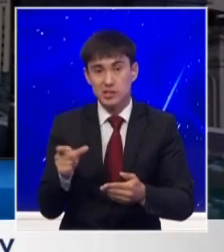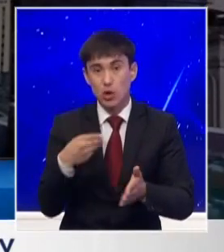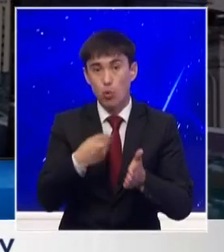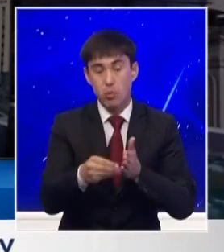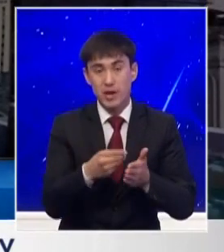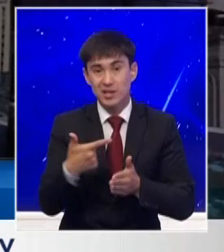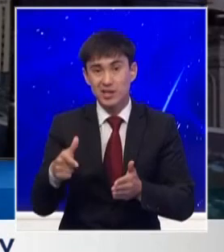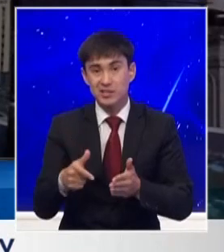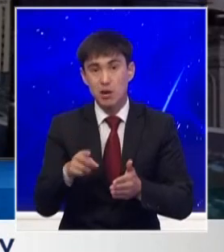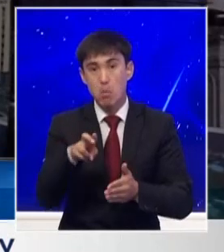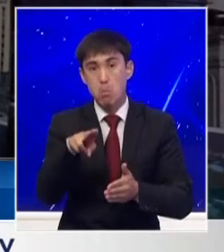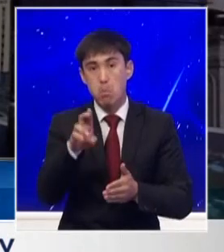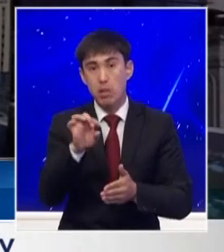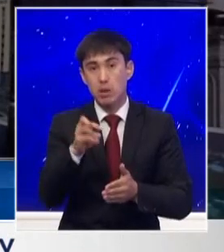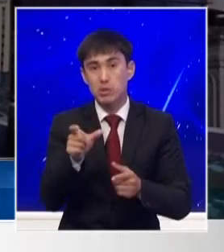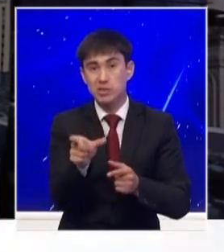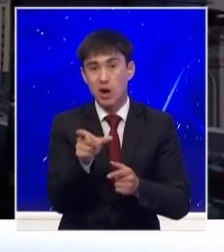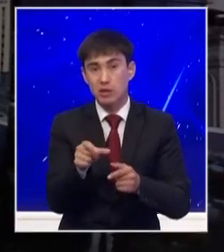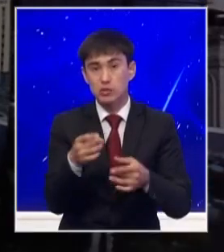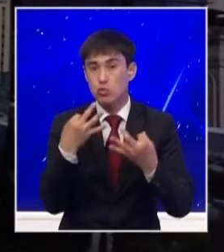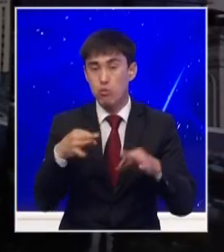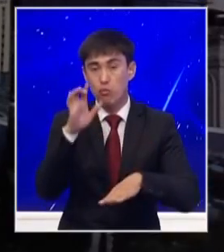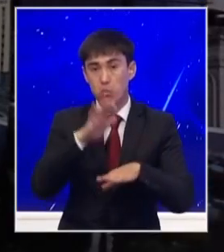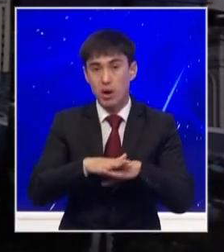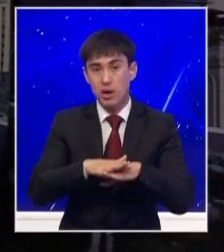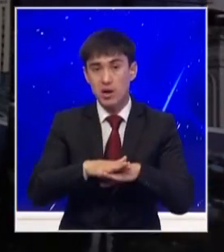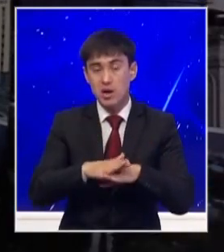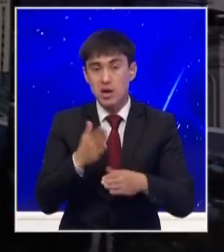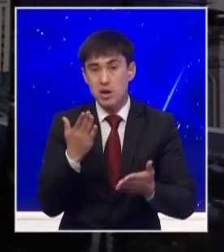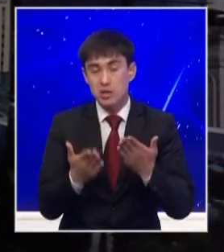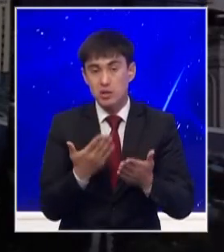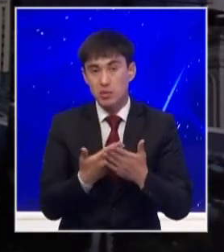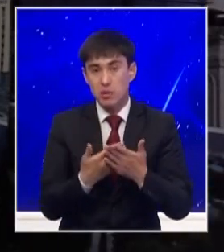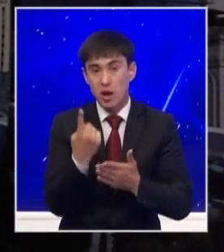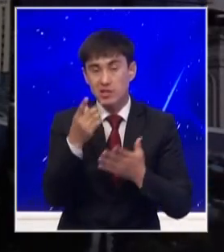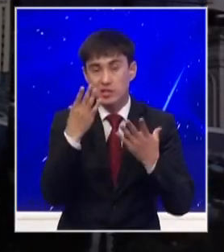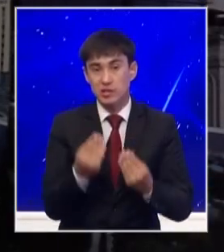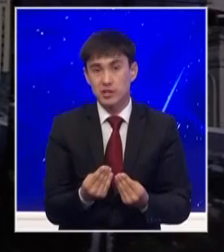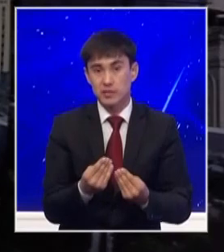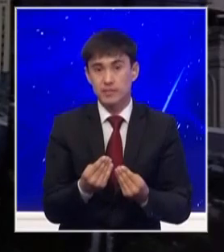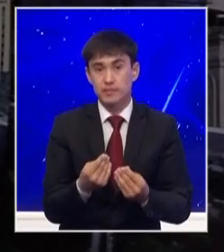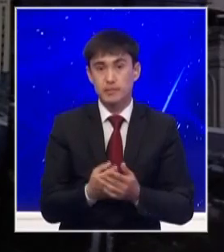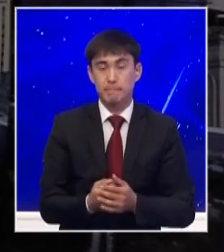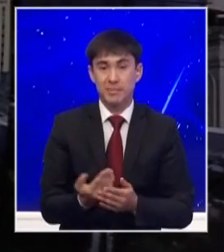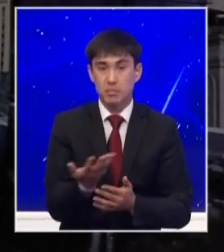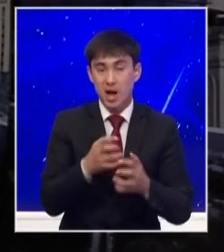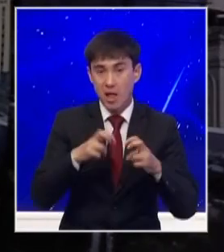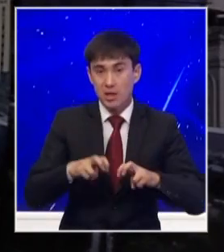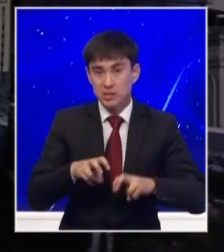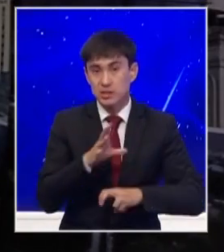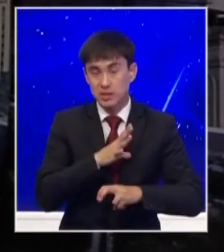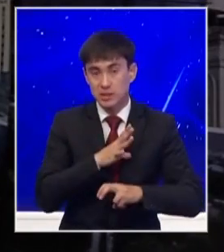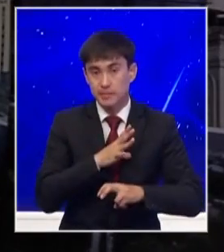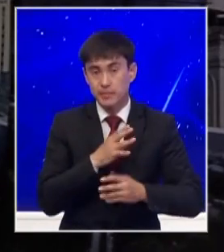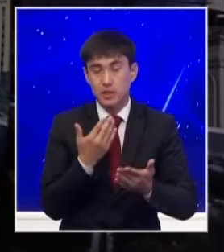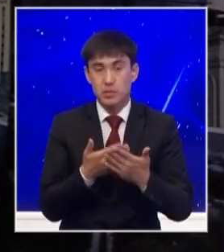граждан банкоматовские карточки любого банка. Это там в один день, обычно как вот мы анализ сделали,